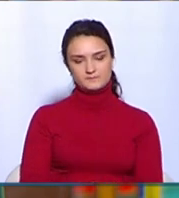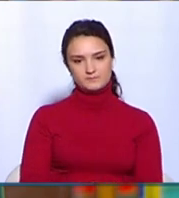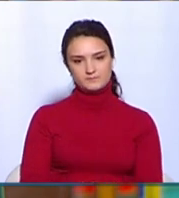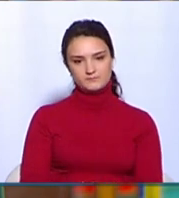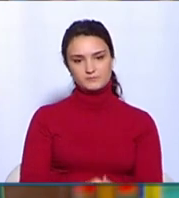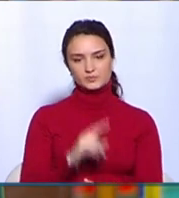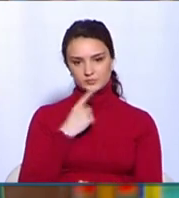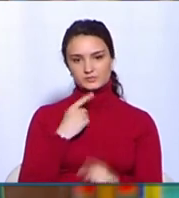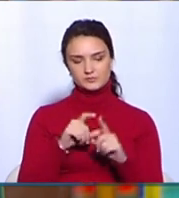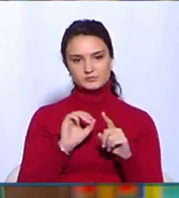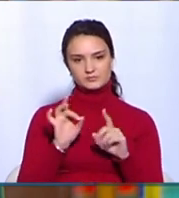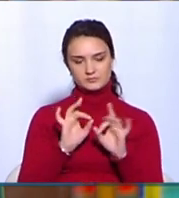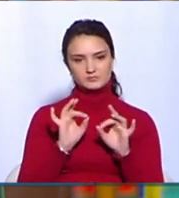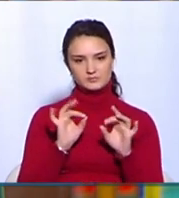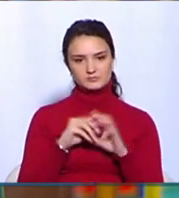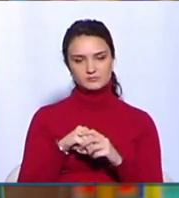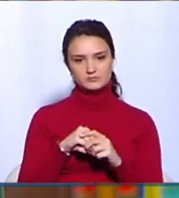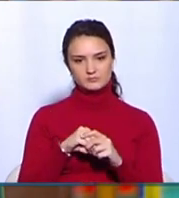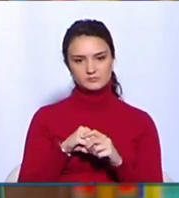როგორ თული სათქმელია, მაგრამ ვიტყვი,